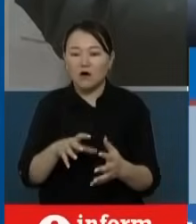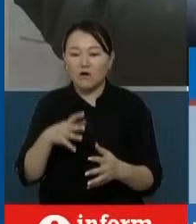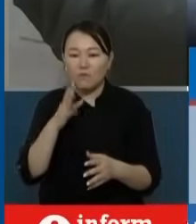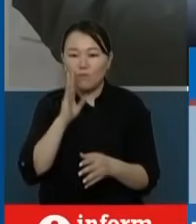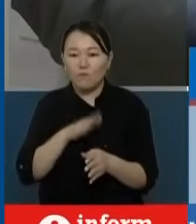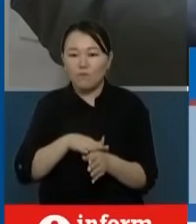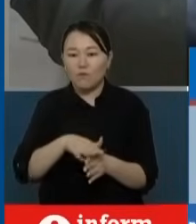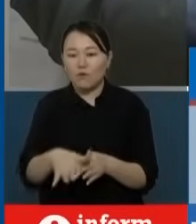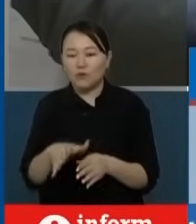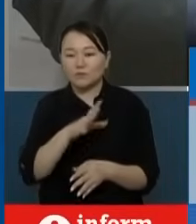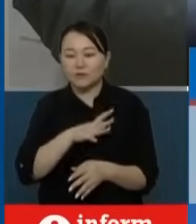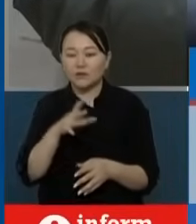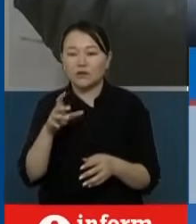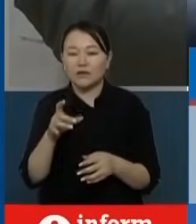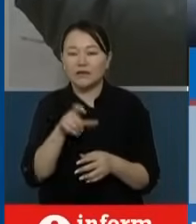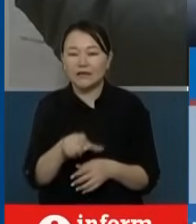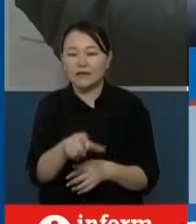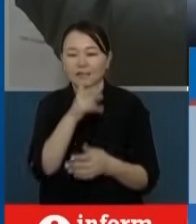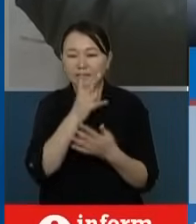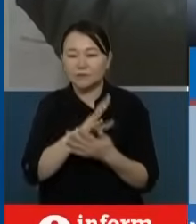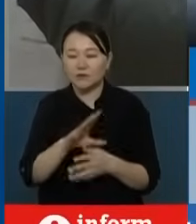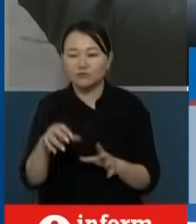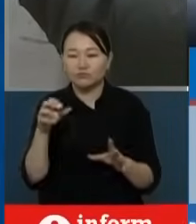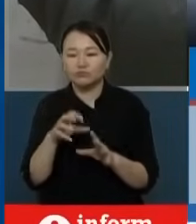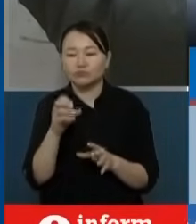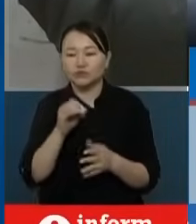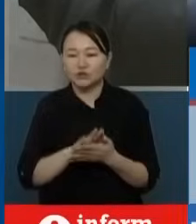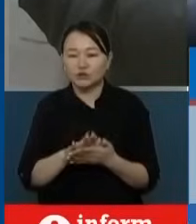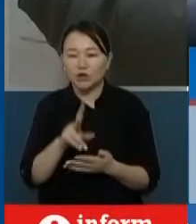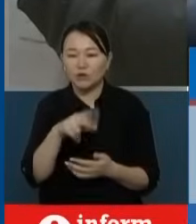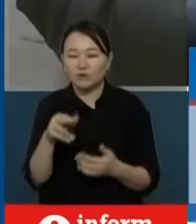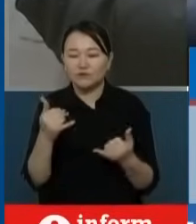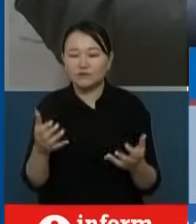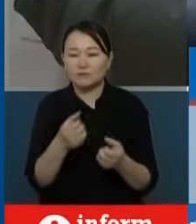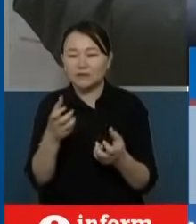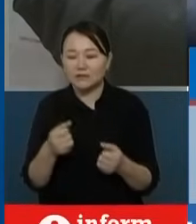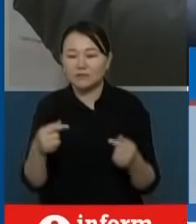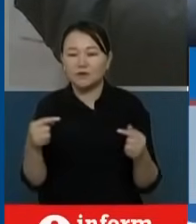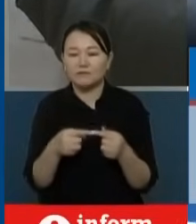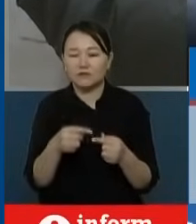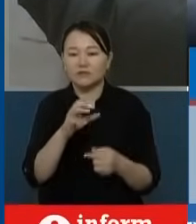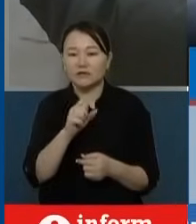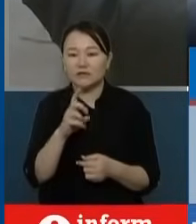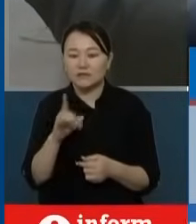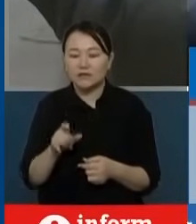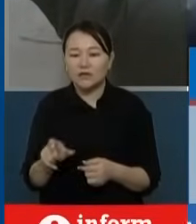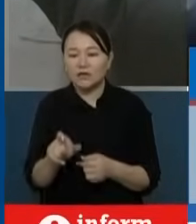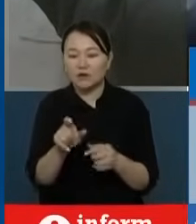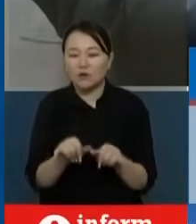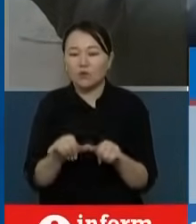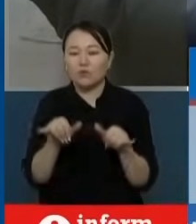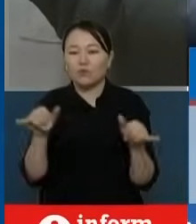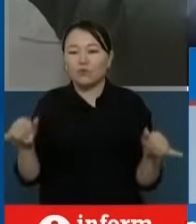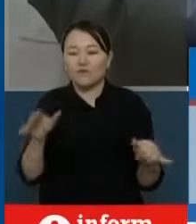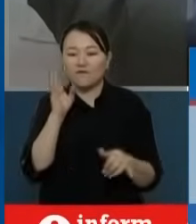воды. Уровень реки поднимается, несмотря на откачку и расчистку льда. Сегодня спасатели подтвердили, что Сазда вышла из берегов, в том числе